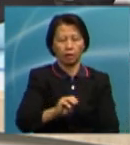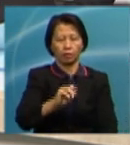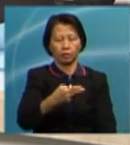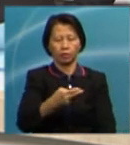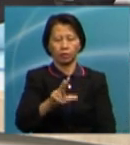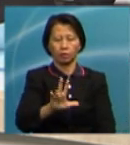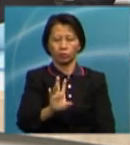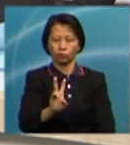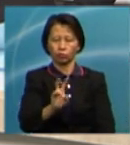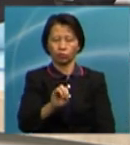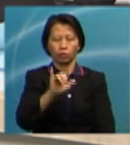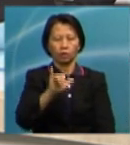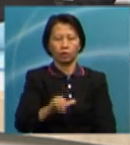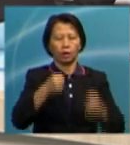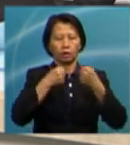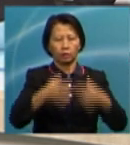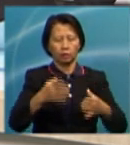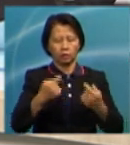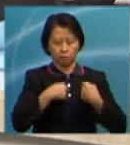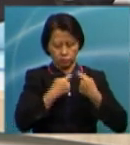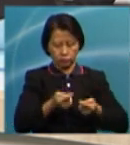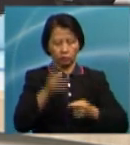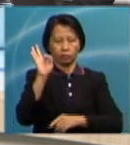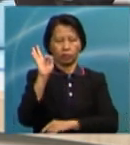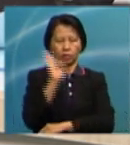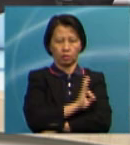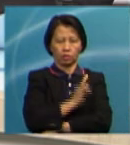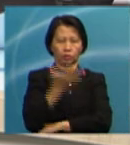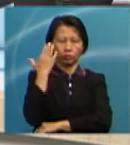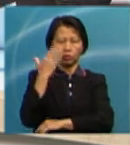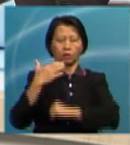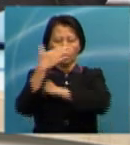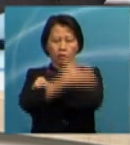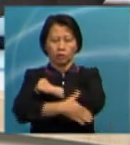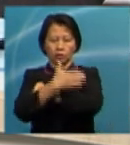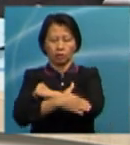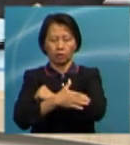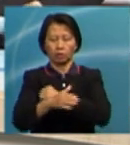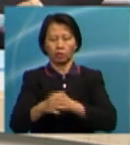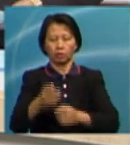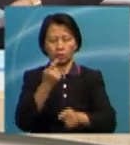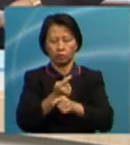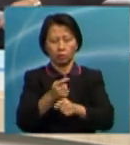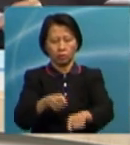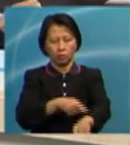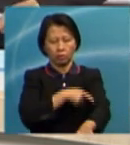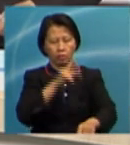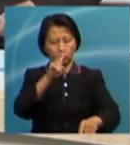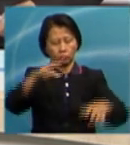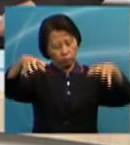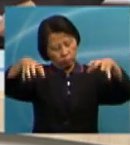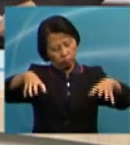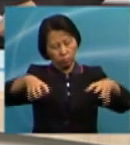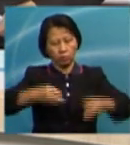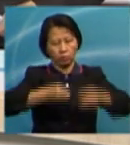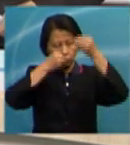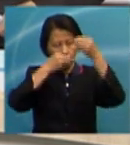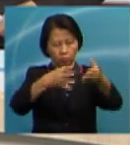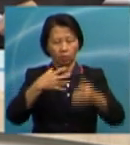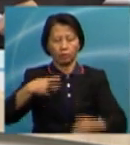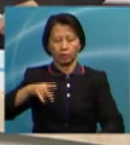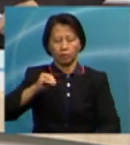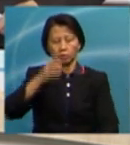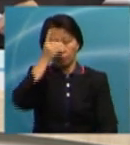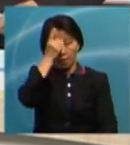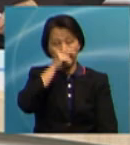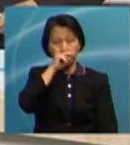MH370 yang hilang Sejak hari lalu negara-negara tersebut terletak di sepanjang dua koridor yang diumumkan Perdana Menteri